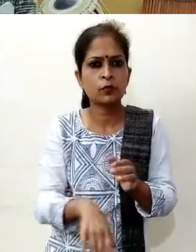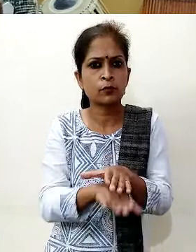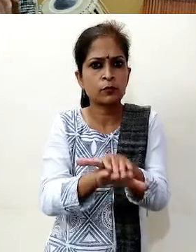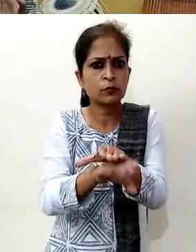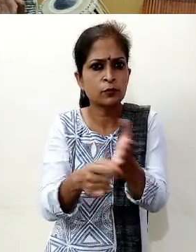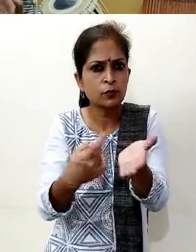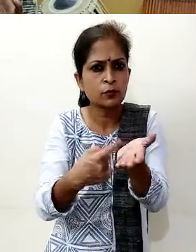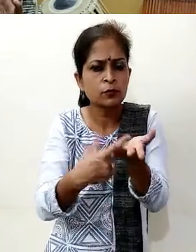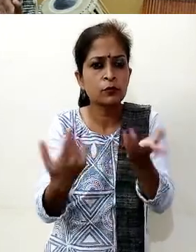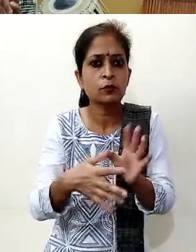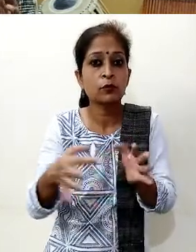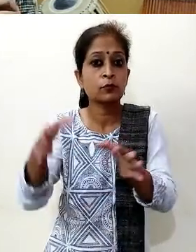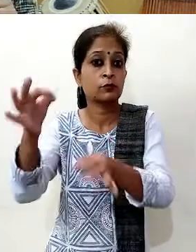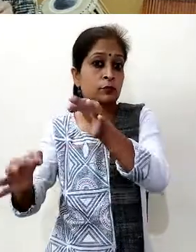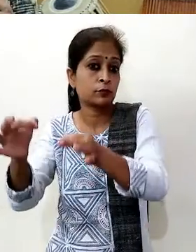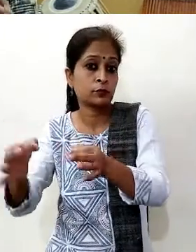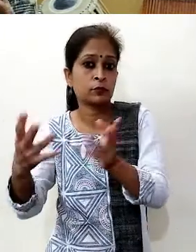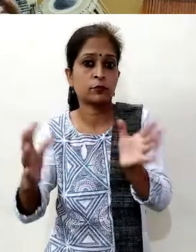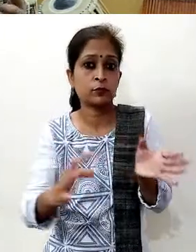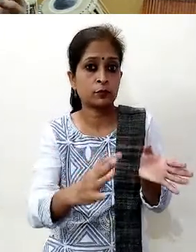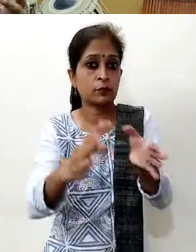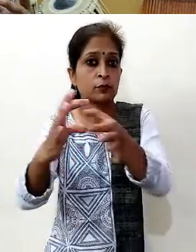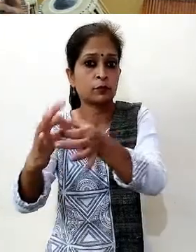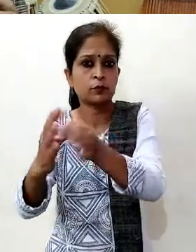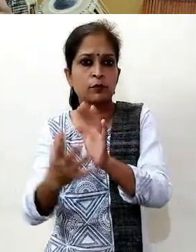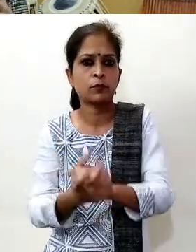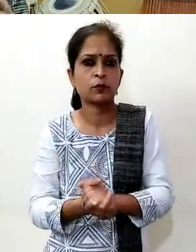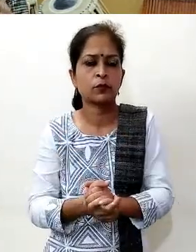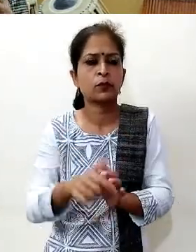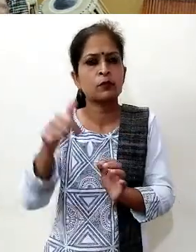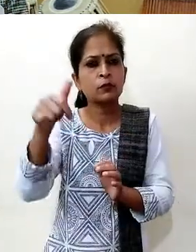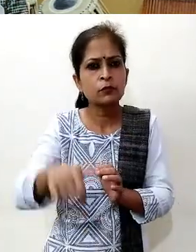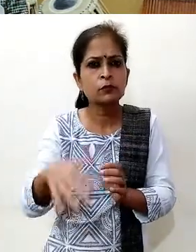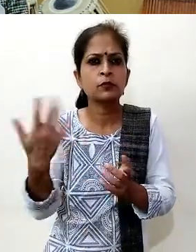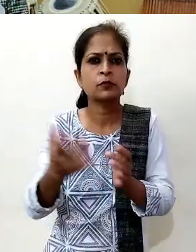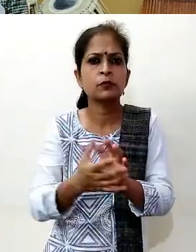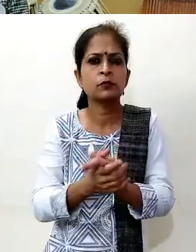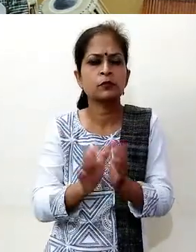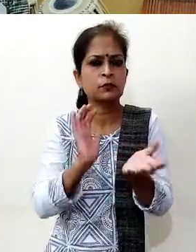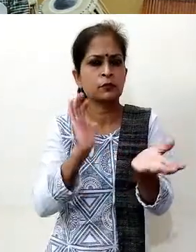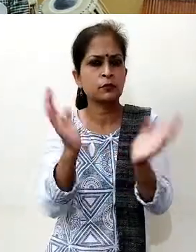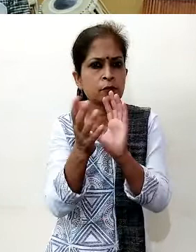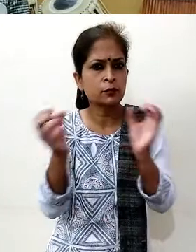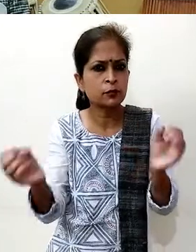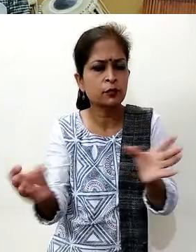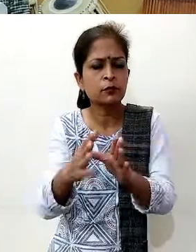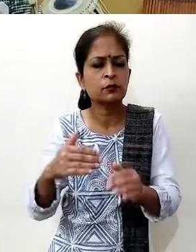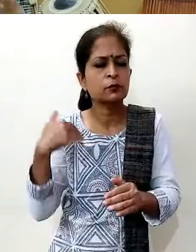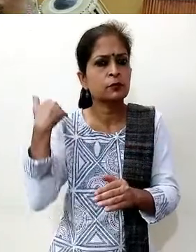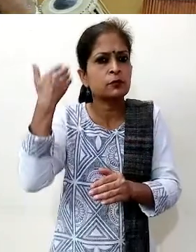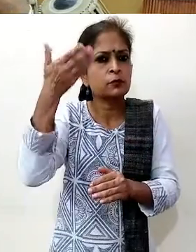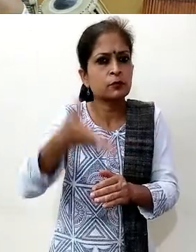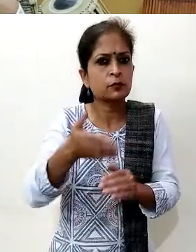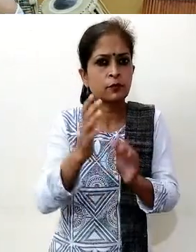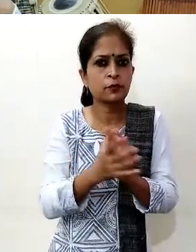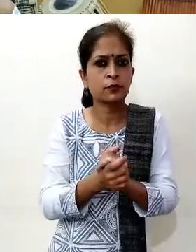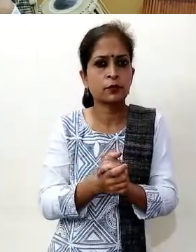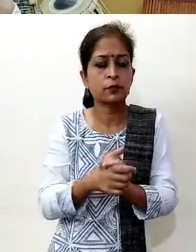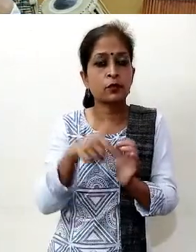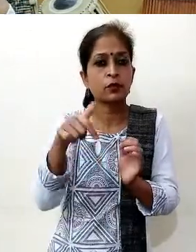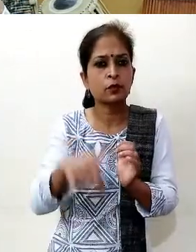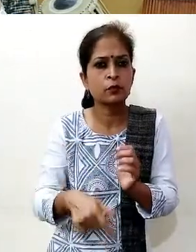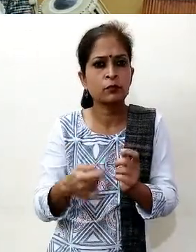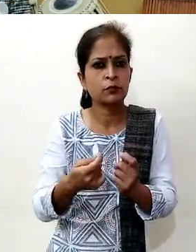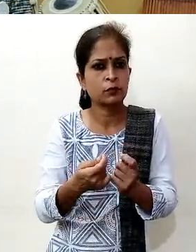इसकी परिकल्पना तो सृष्टि के शुरू से ही रही है भारतीय संस्कृति में, जहां की किसी समृद्ध,